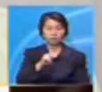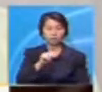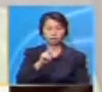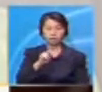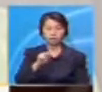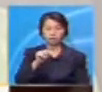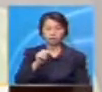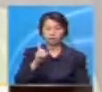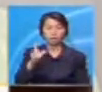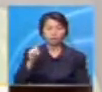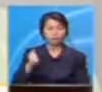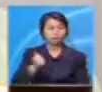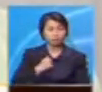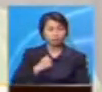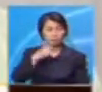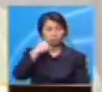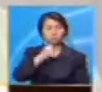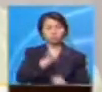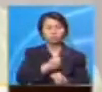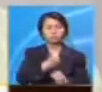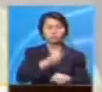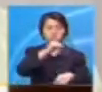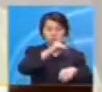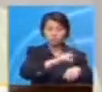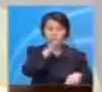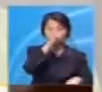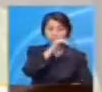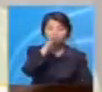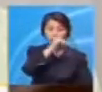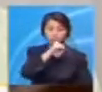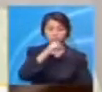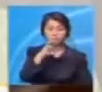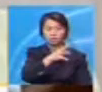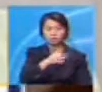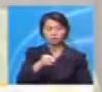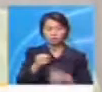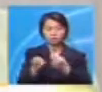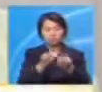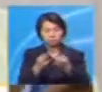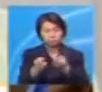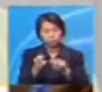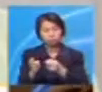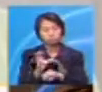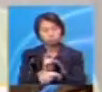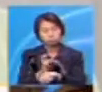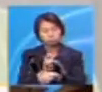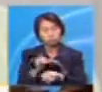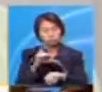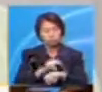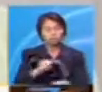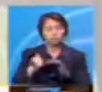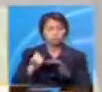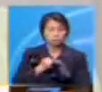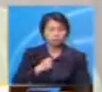Canada untuk bekerja di Melaka dan juga untuk perusahaan-perusahaan di